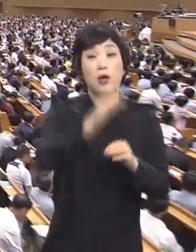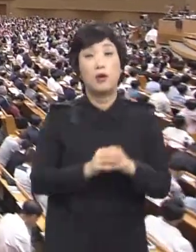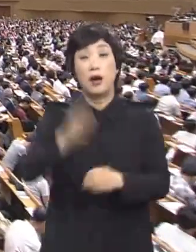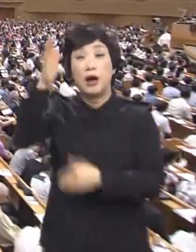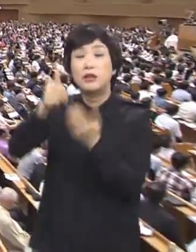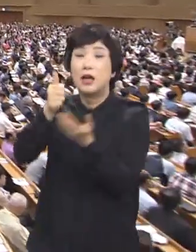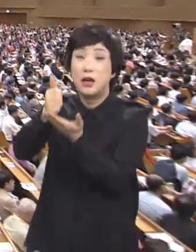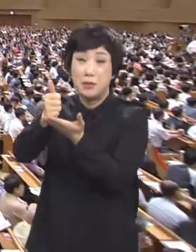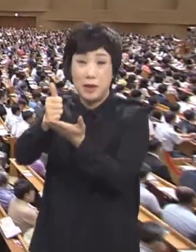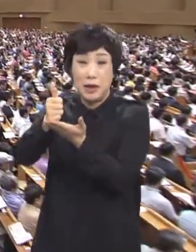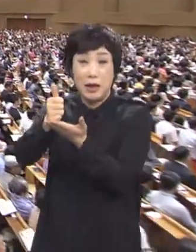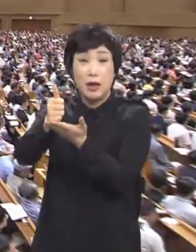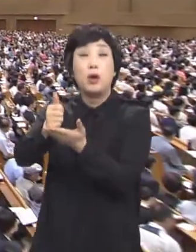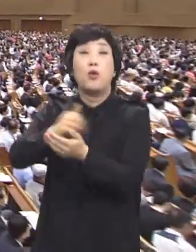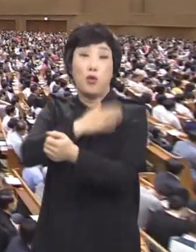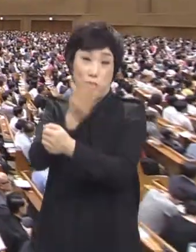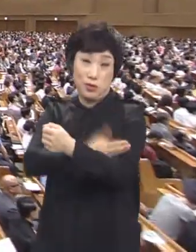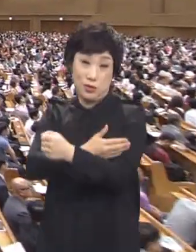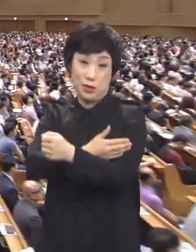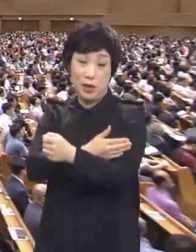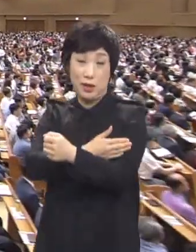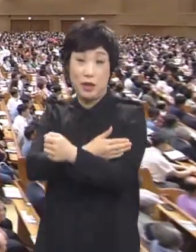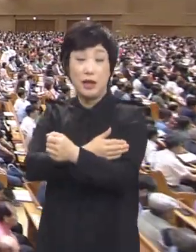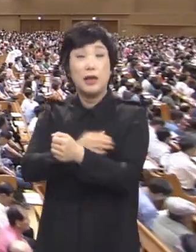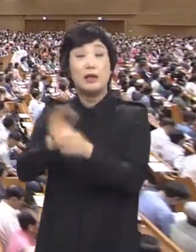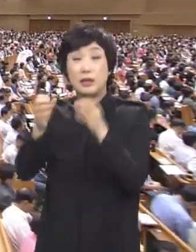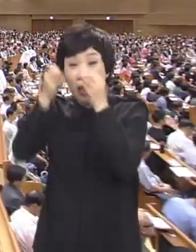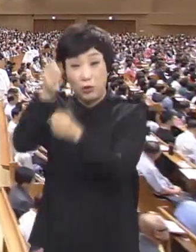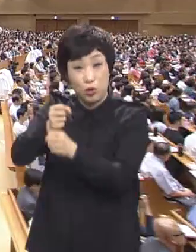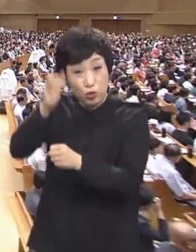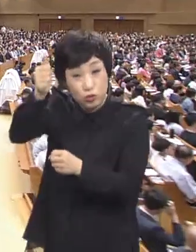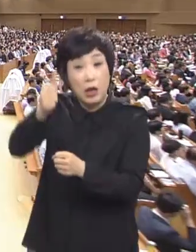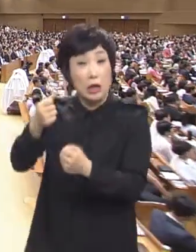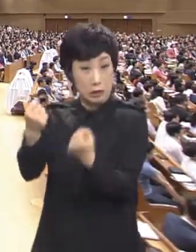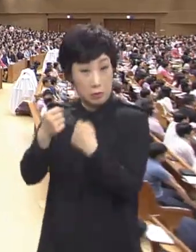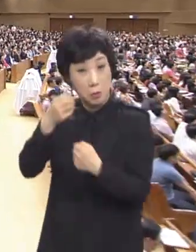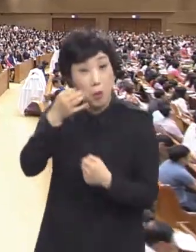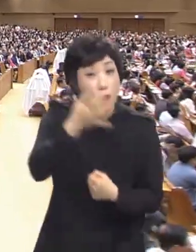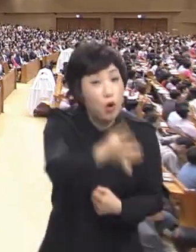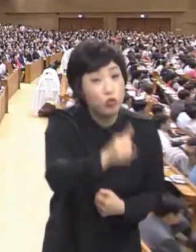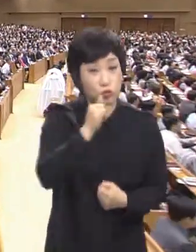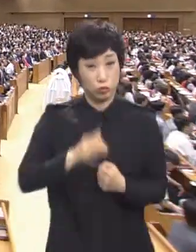하나님의 절대자의 권세요 능력이요 창조자의 힘을 보여주는 것입니다.